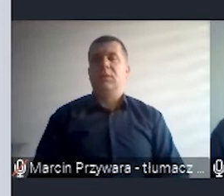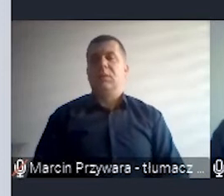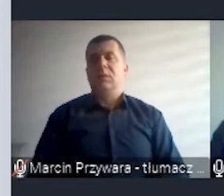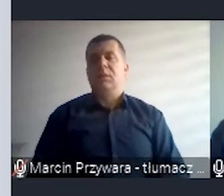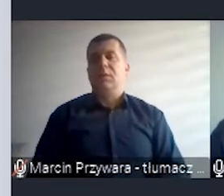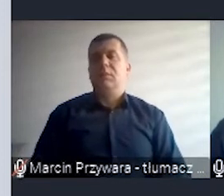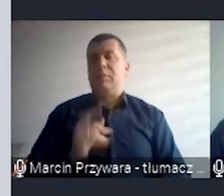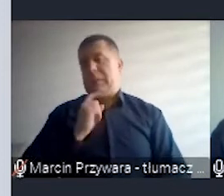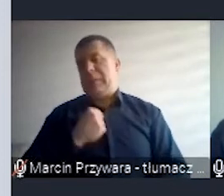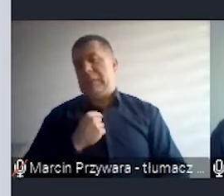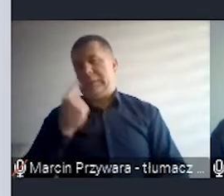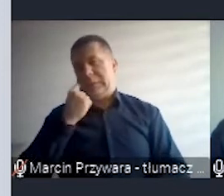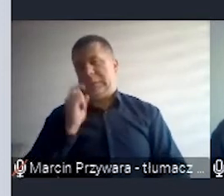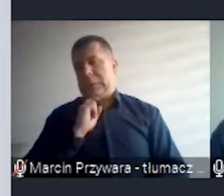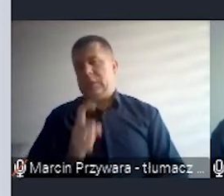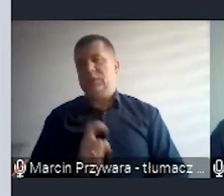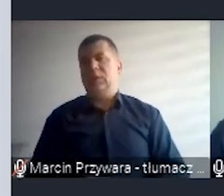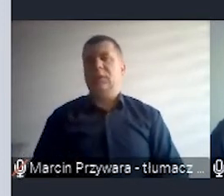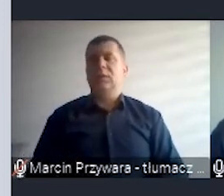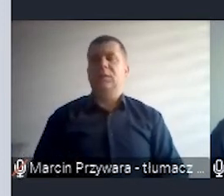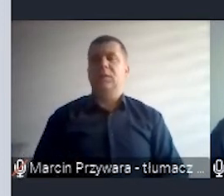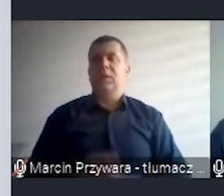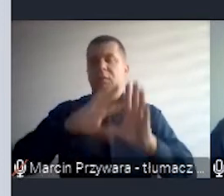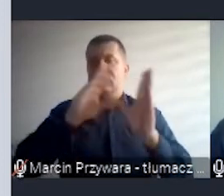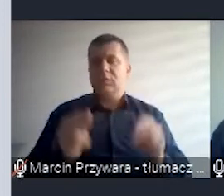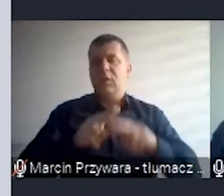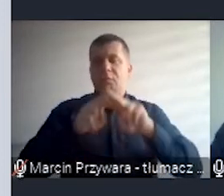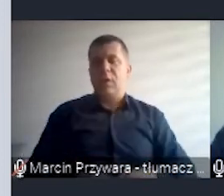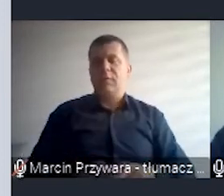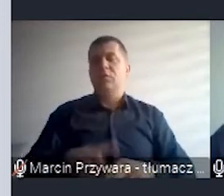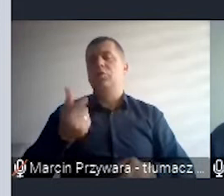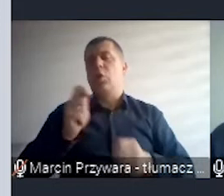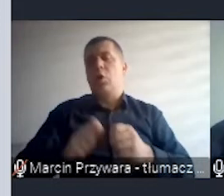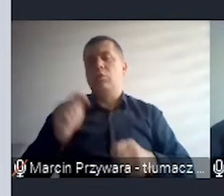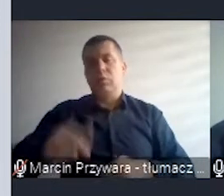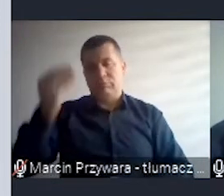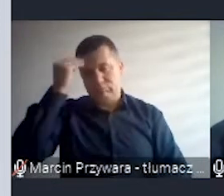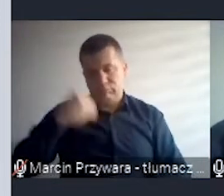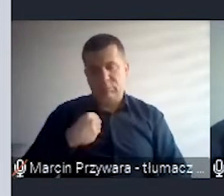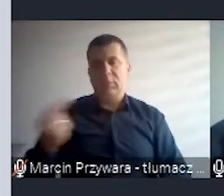czyli z pewnymi podejrzeniami wobec beneficjenta. Wszystkie pozostałe formy kontroli są zapowiadane.